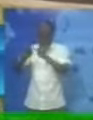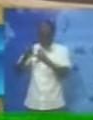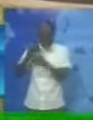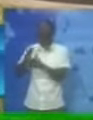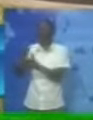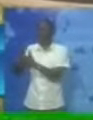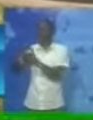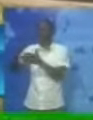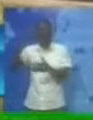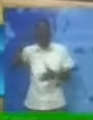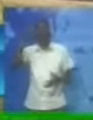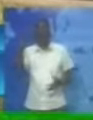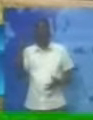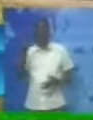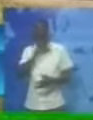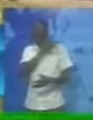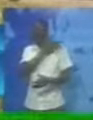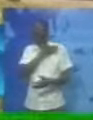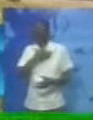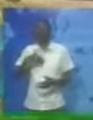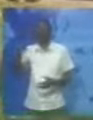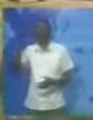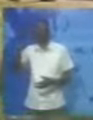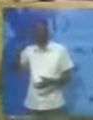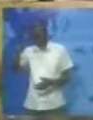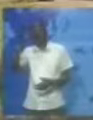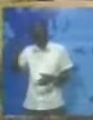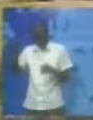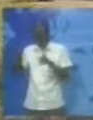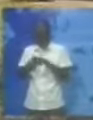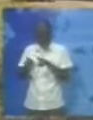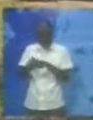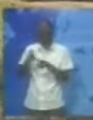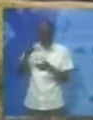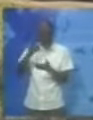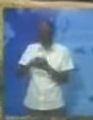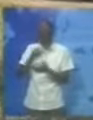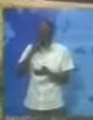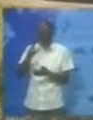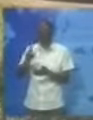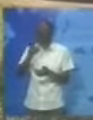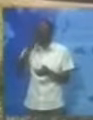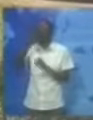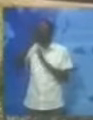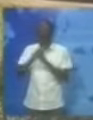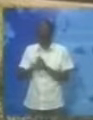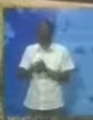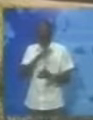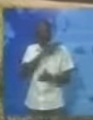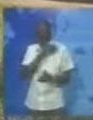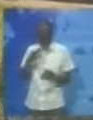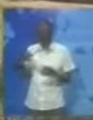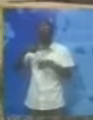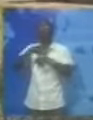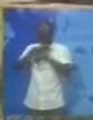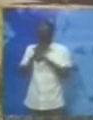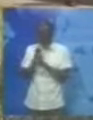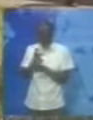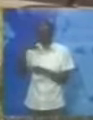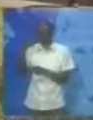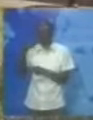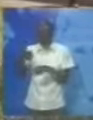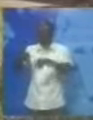partager l'expérience des Chinois aussi. Et cela est un vraiment un facteur positif qui nous